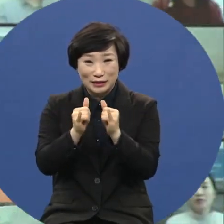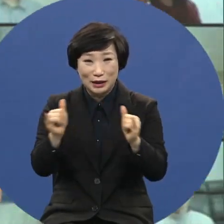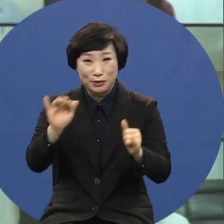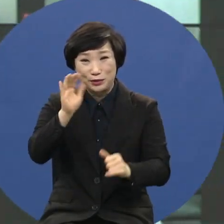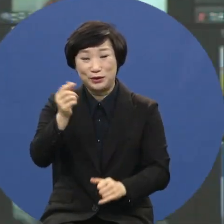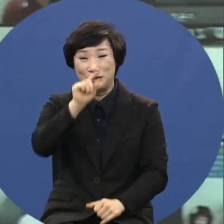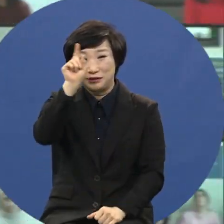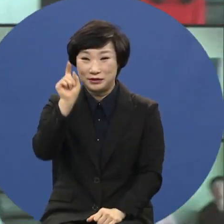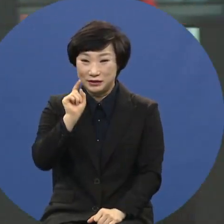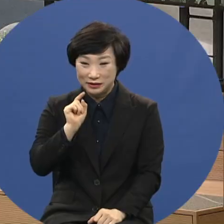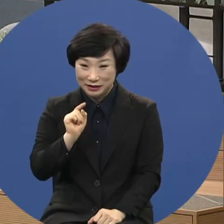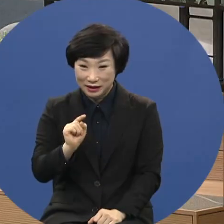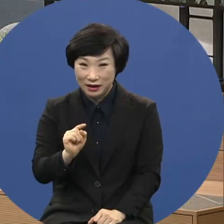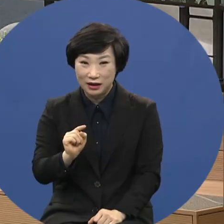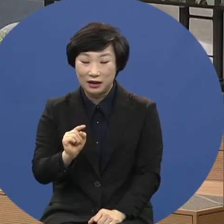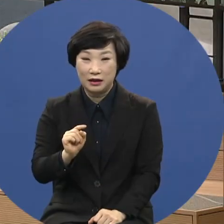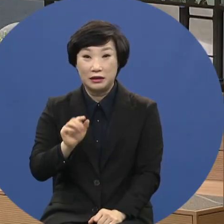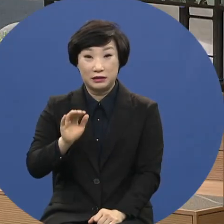됐으며